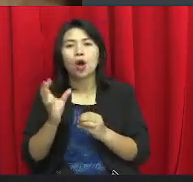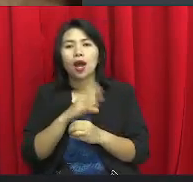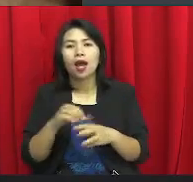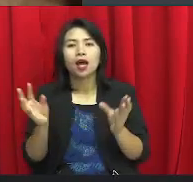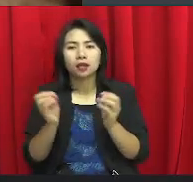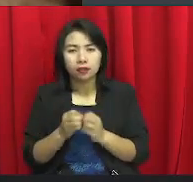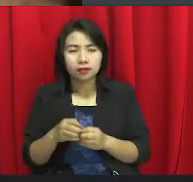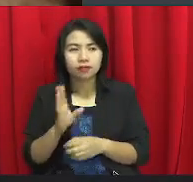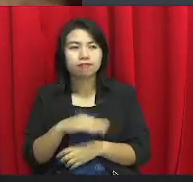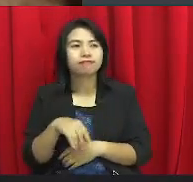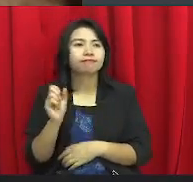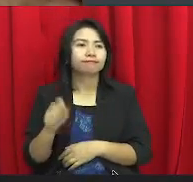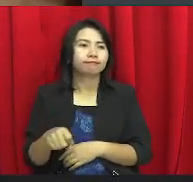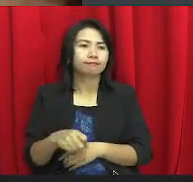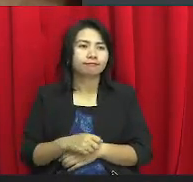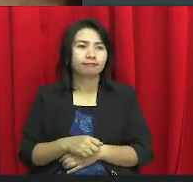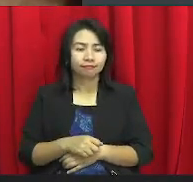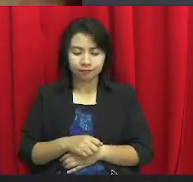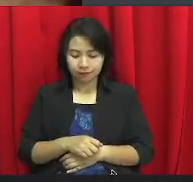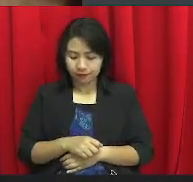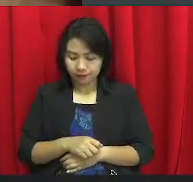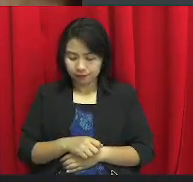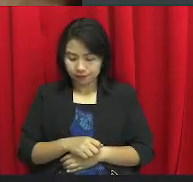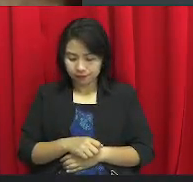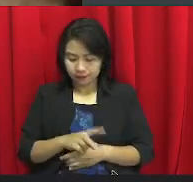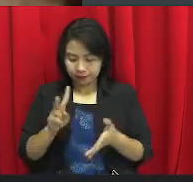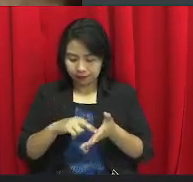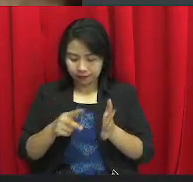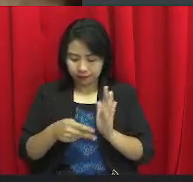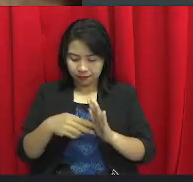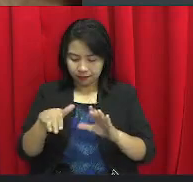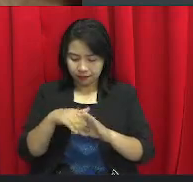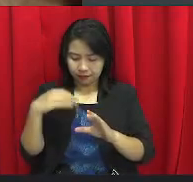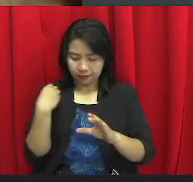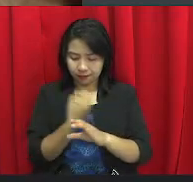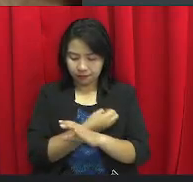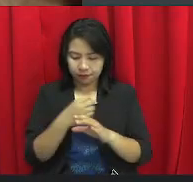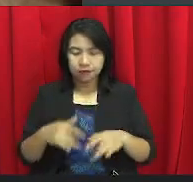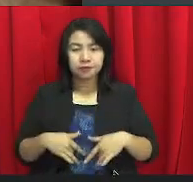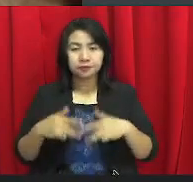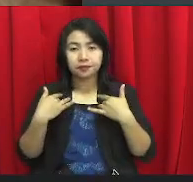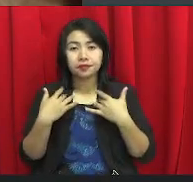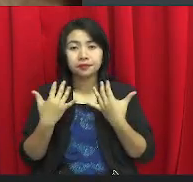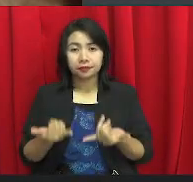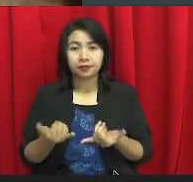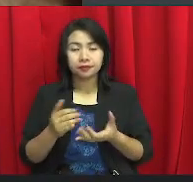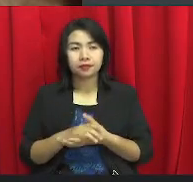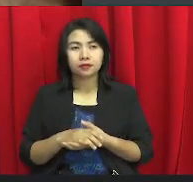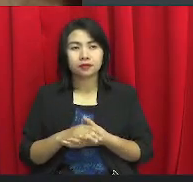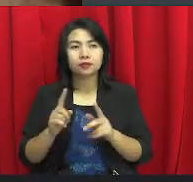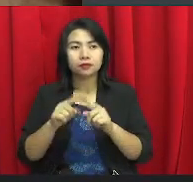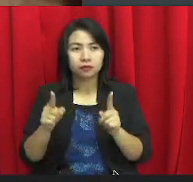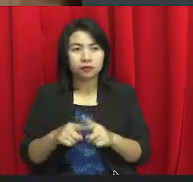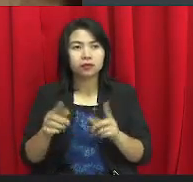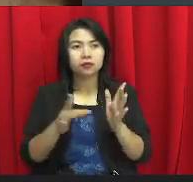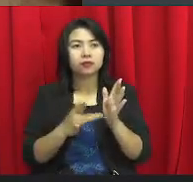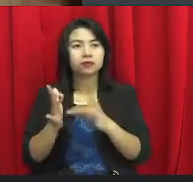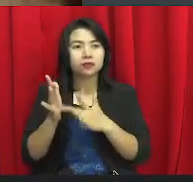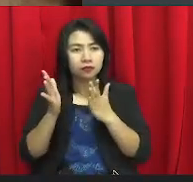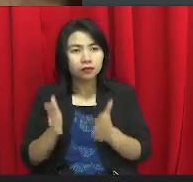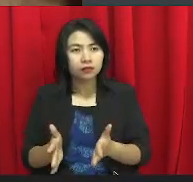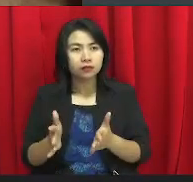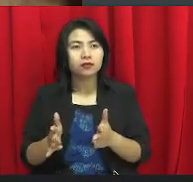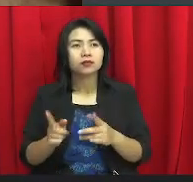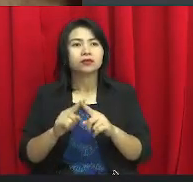finally, okay mga kapatid. So it means mga kapatid, sa buhay natin, no, bilang mga kapatid, bilang isang Kristiyano, bilang na